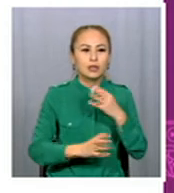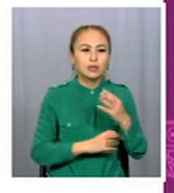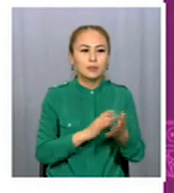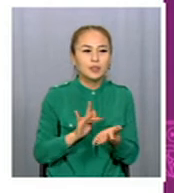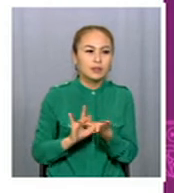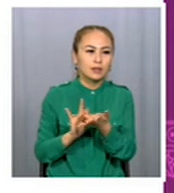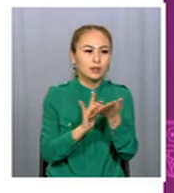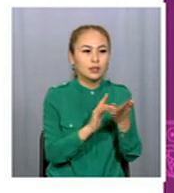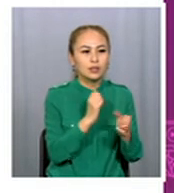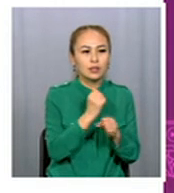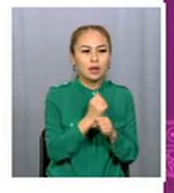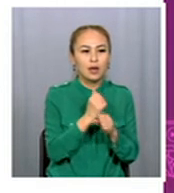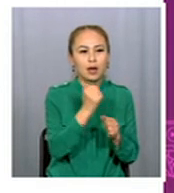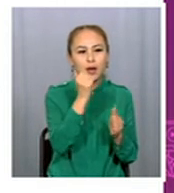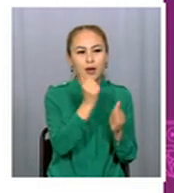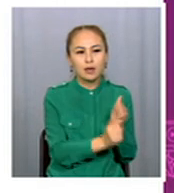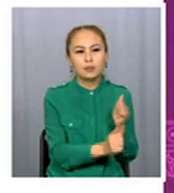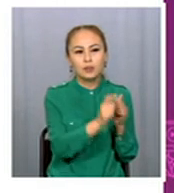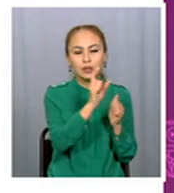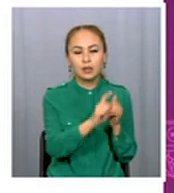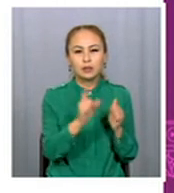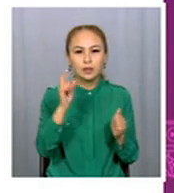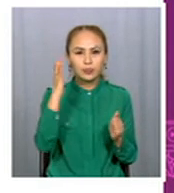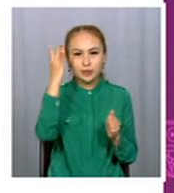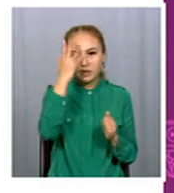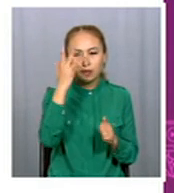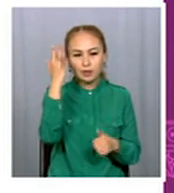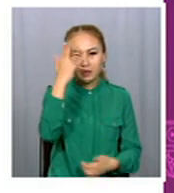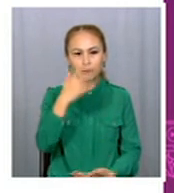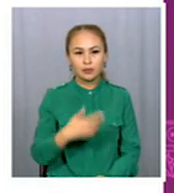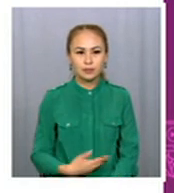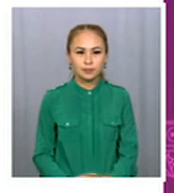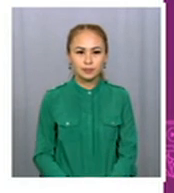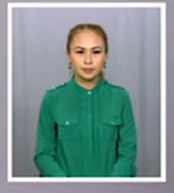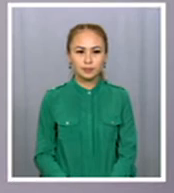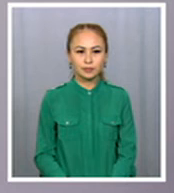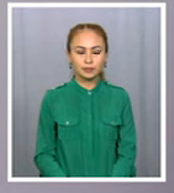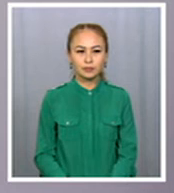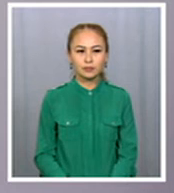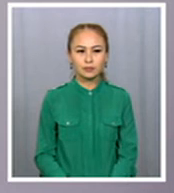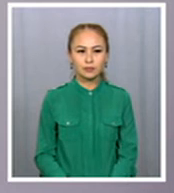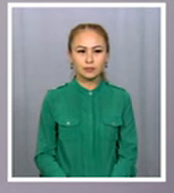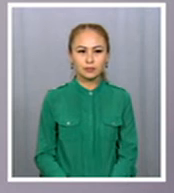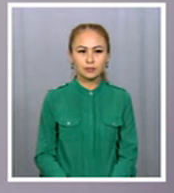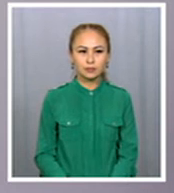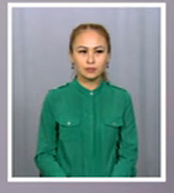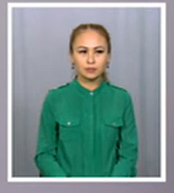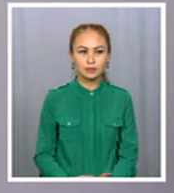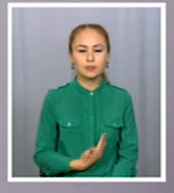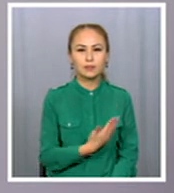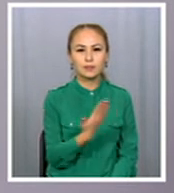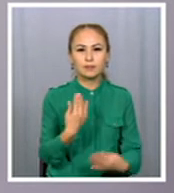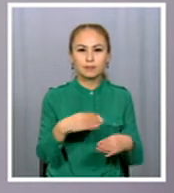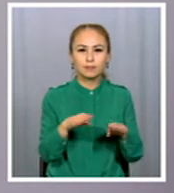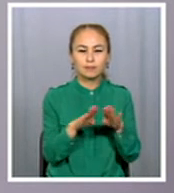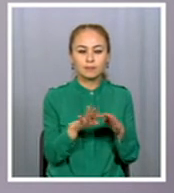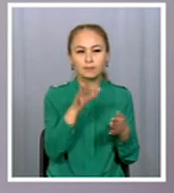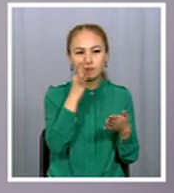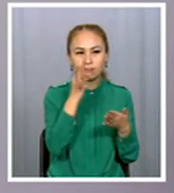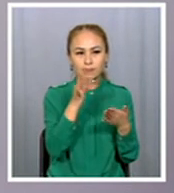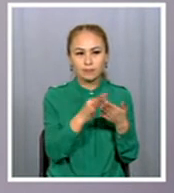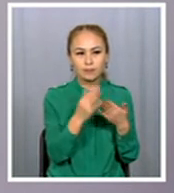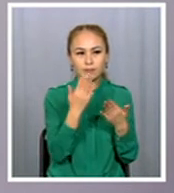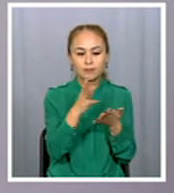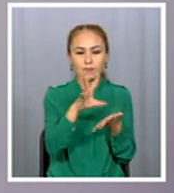Ғарыш әлеміне саяхат жасау әрбір адамның арманы. Оқушылар, сіздердің де жауаптарыңыз осы